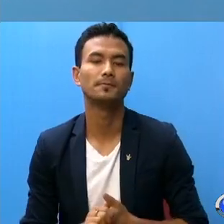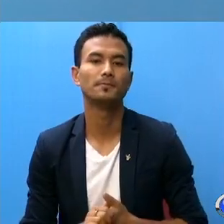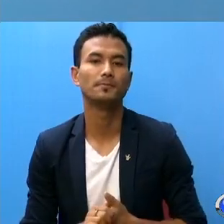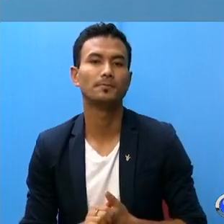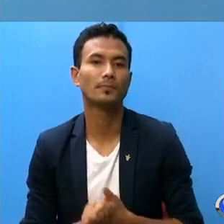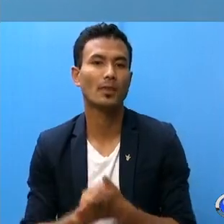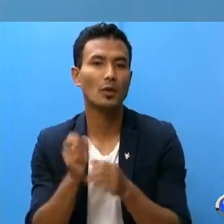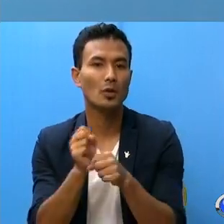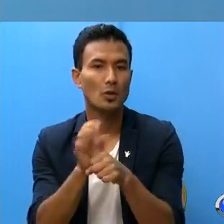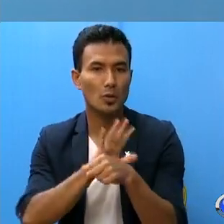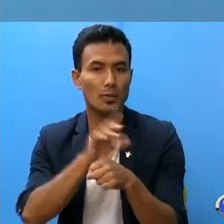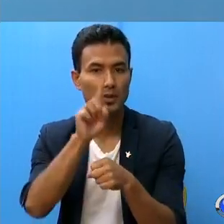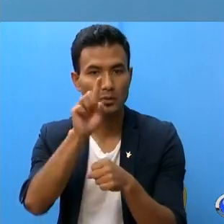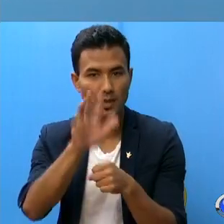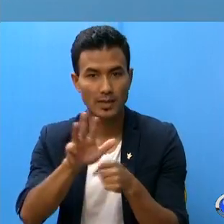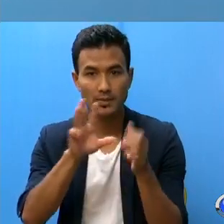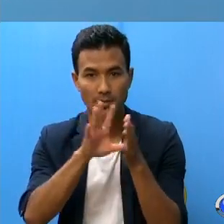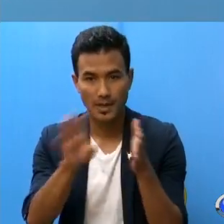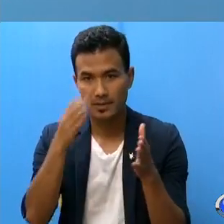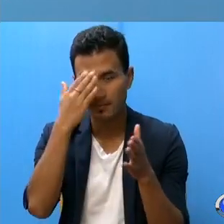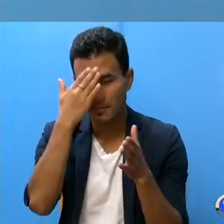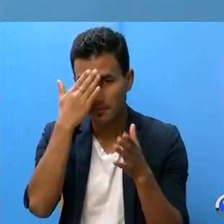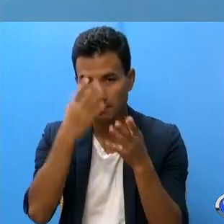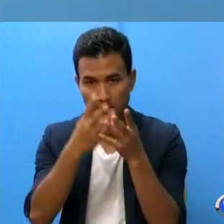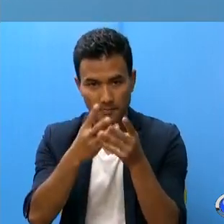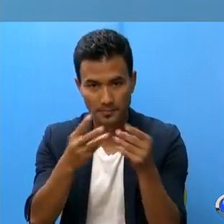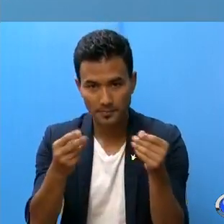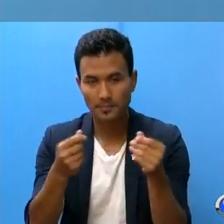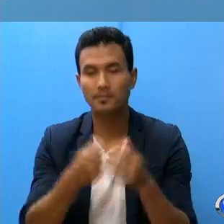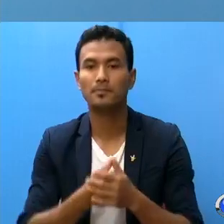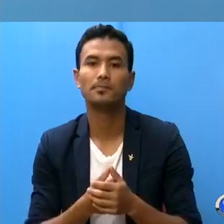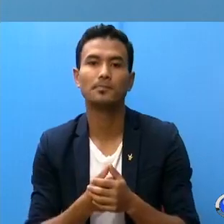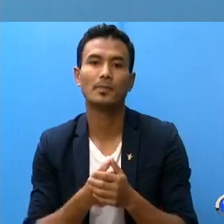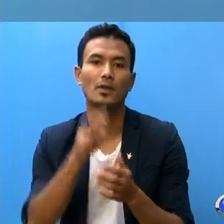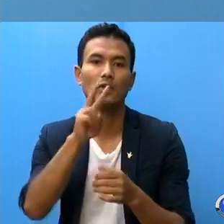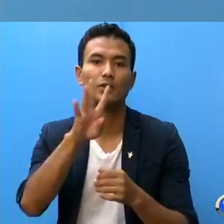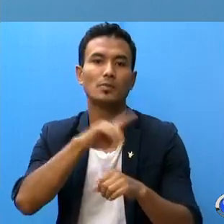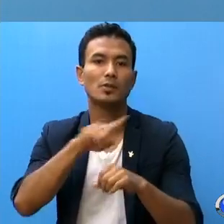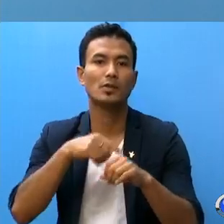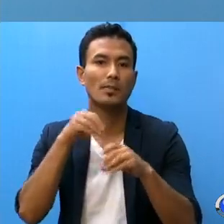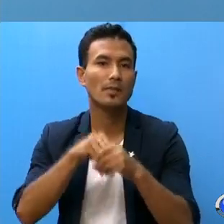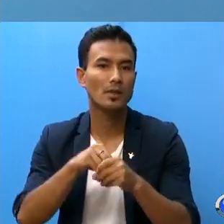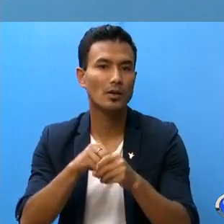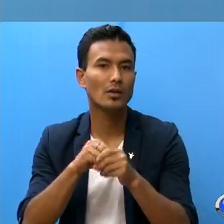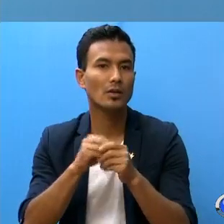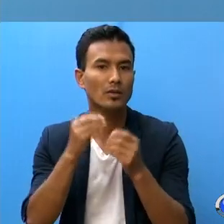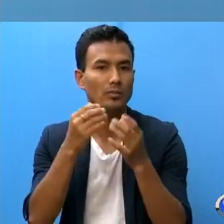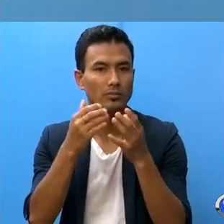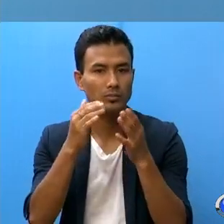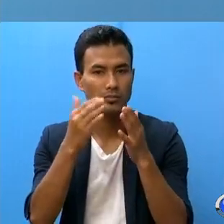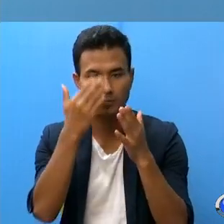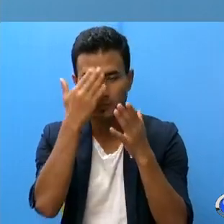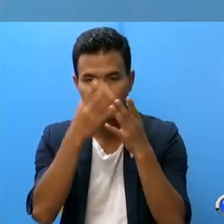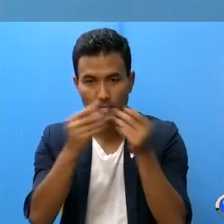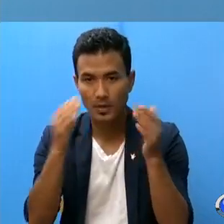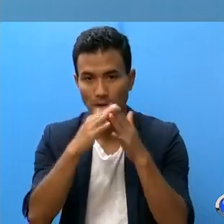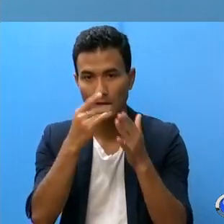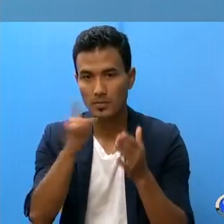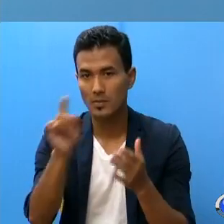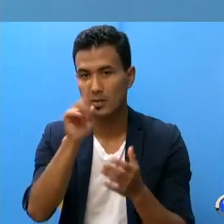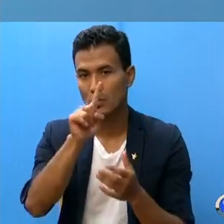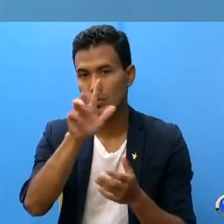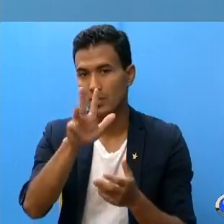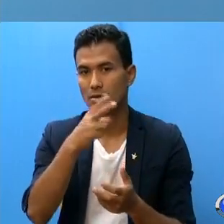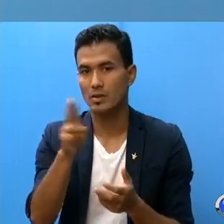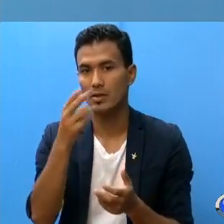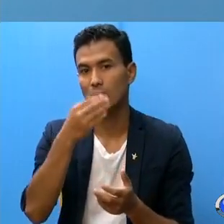कोवीड उन्नाईस बाट संक्रमन मुक्तभाई 24 गंटा मा दिश्चार्ज हुने जम्मा उन्नाईस